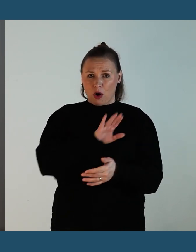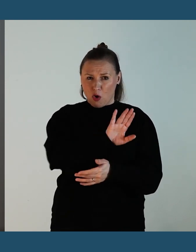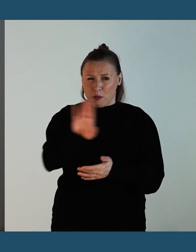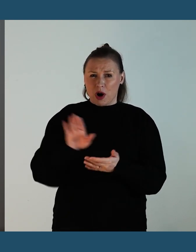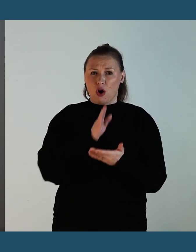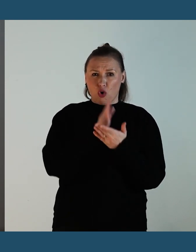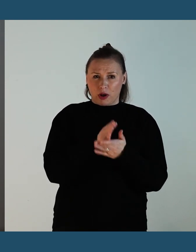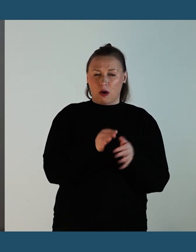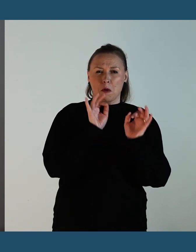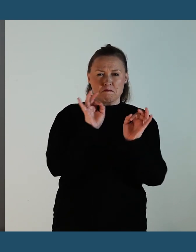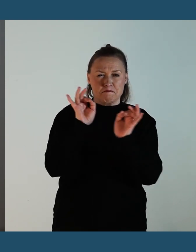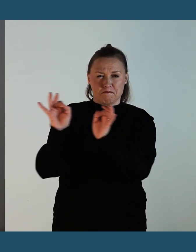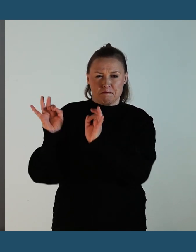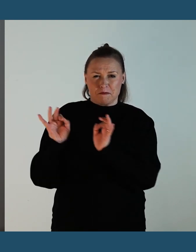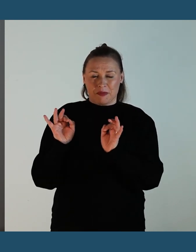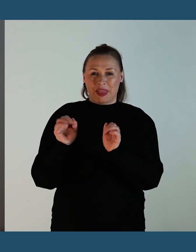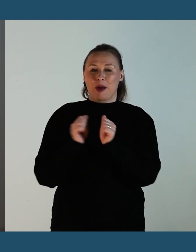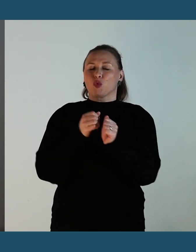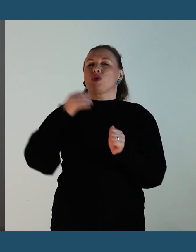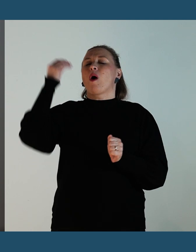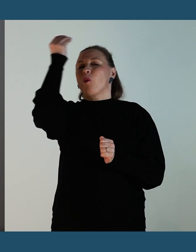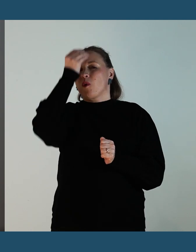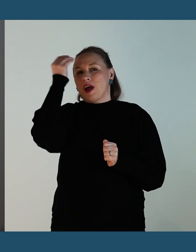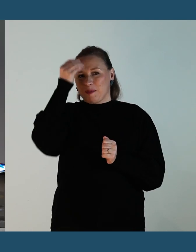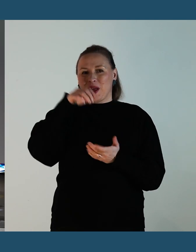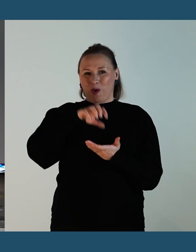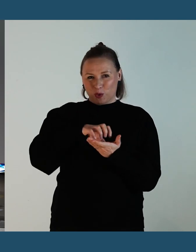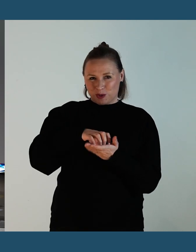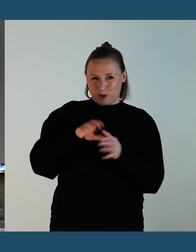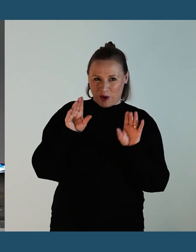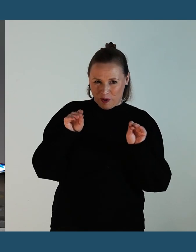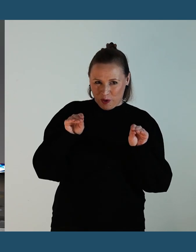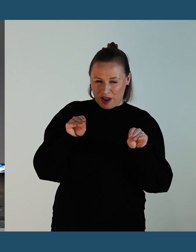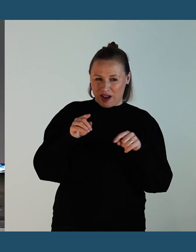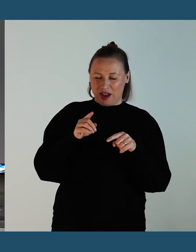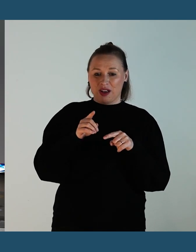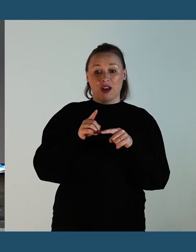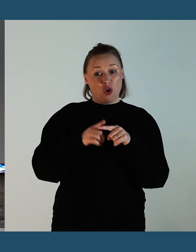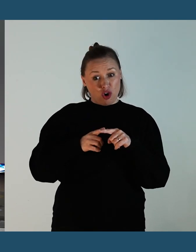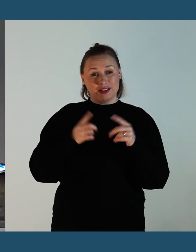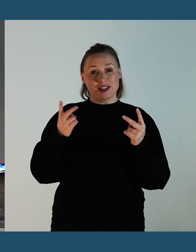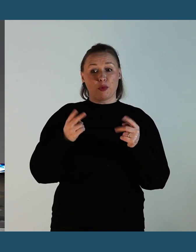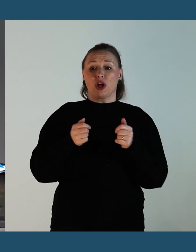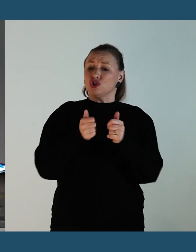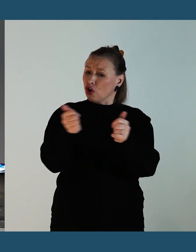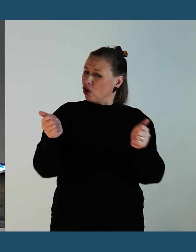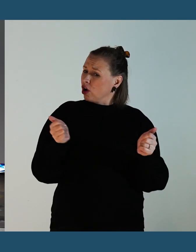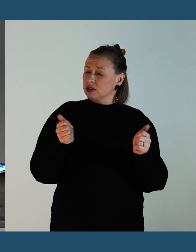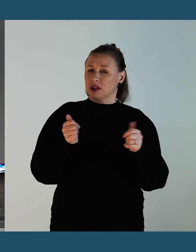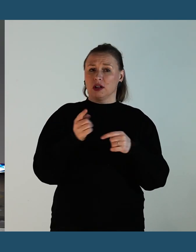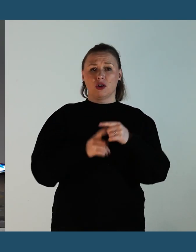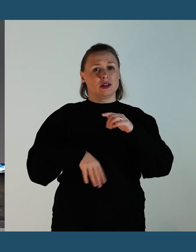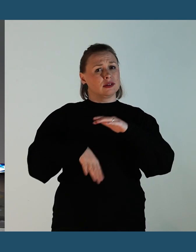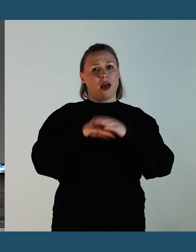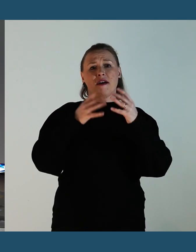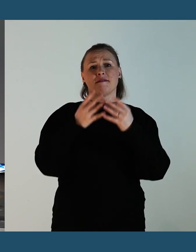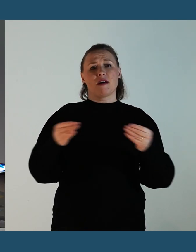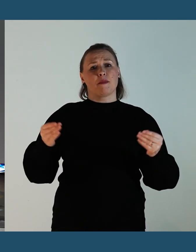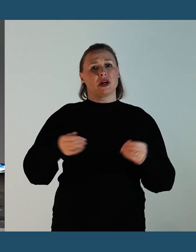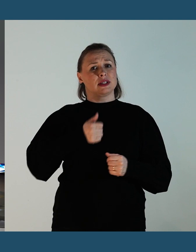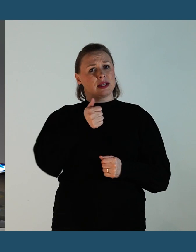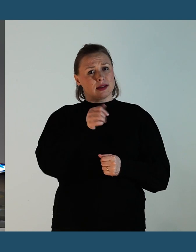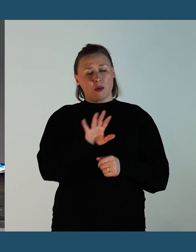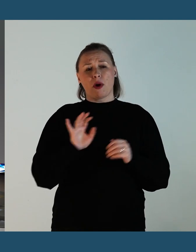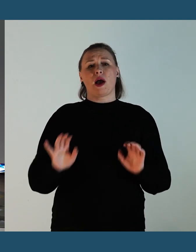kai se niin kuin unelmien yhteiskunta tai se, mihin suuntaan meidän pitäisi mennä, on se, että jokaisella on vapaus nimenomaan toteuttaa